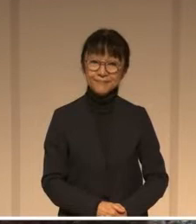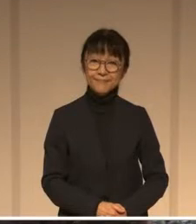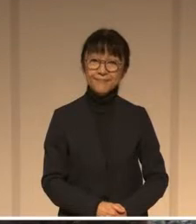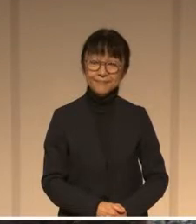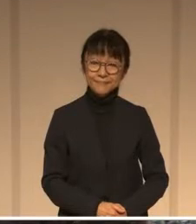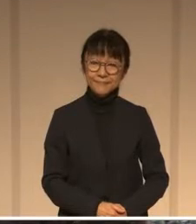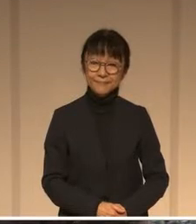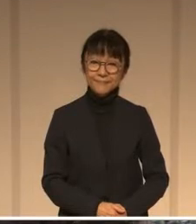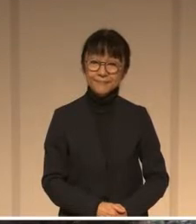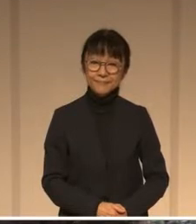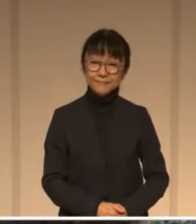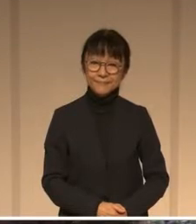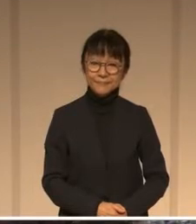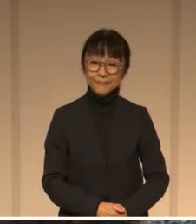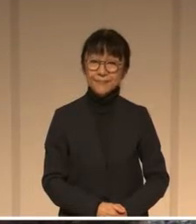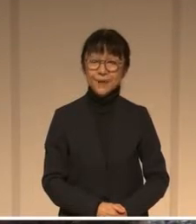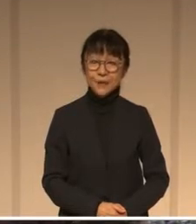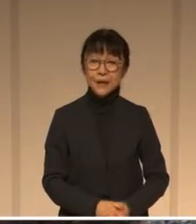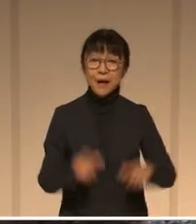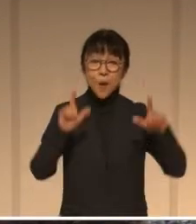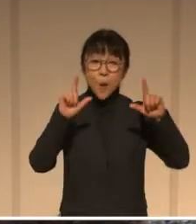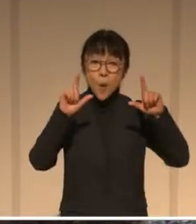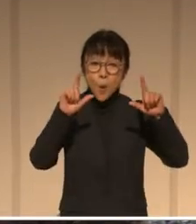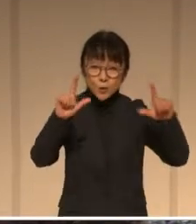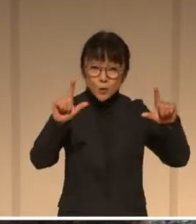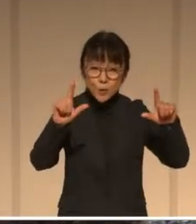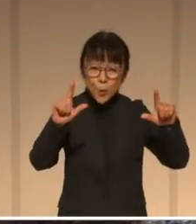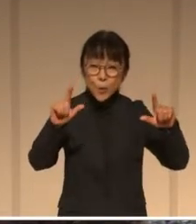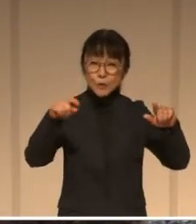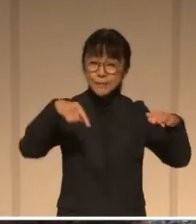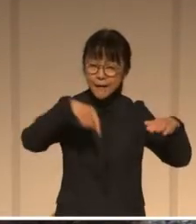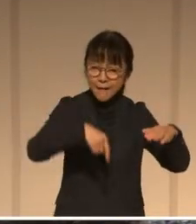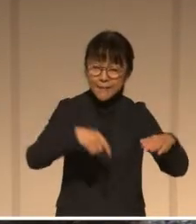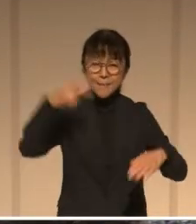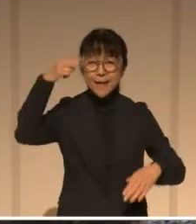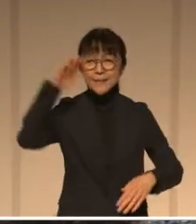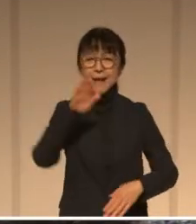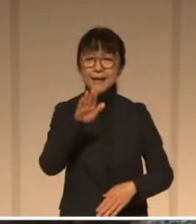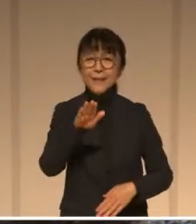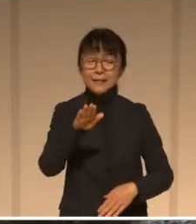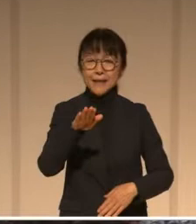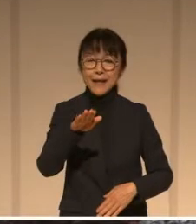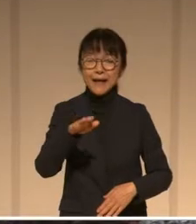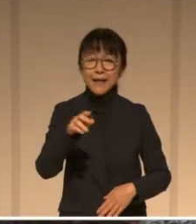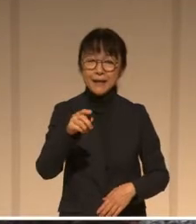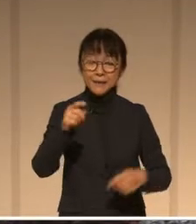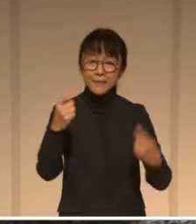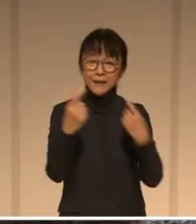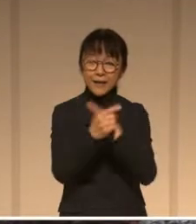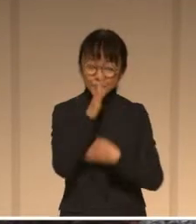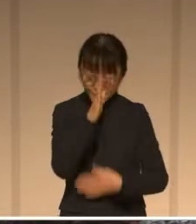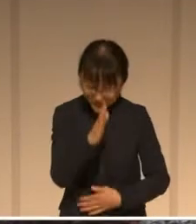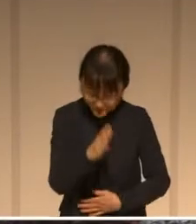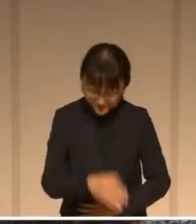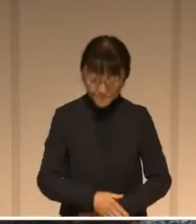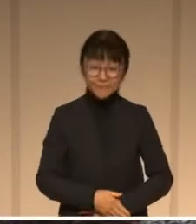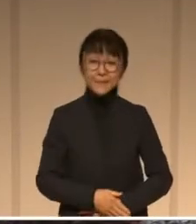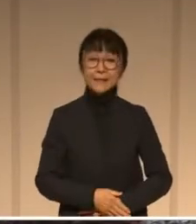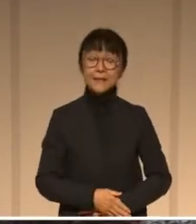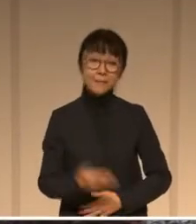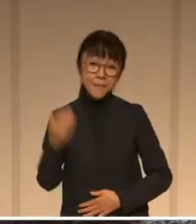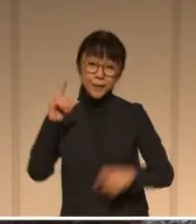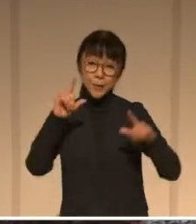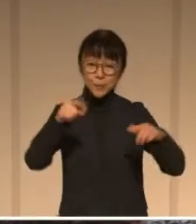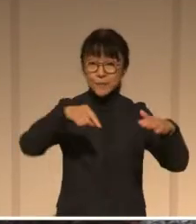そして事前の告知情報に関しまして一部誤りがありましたのでここで訂正させていただきます事前告知